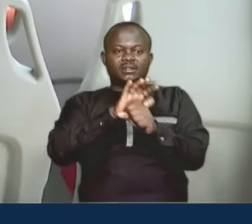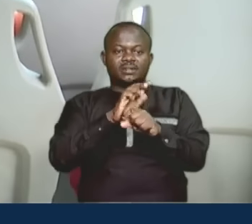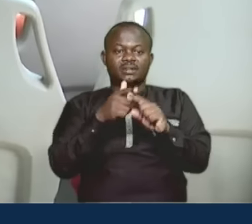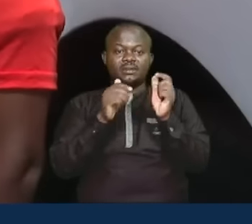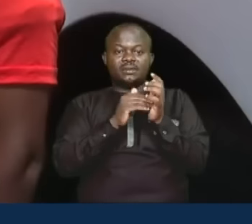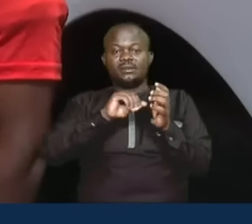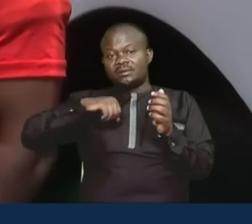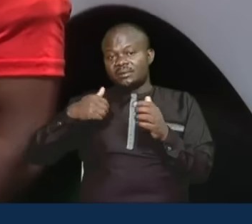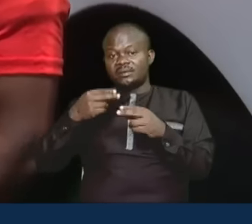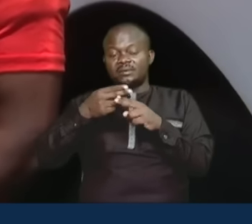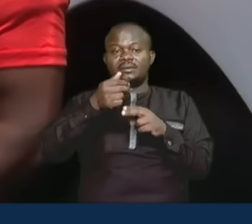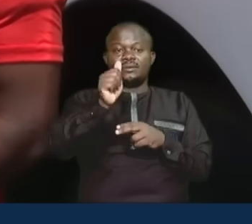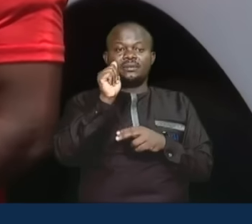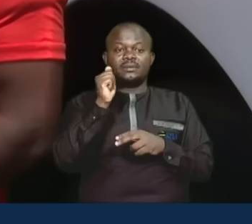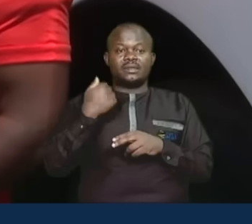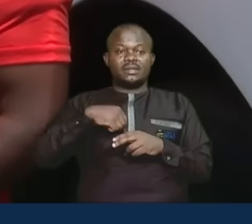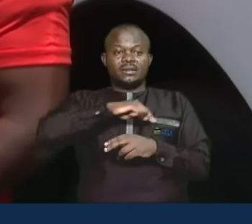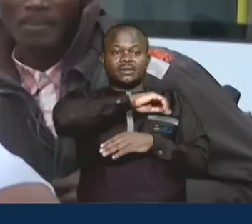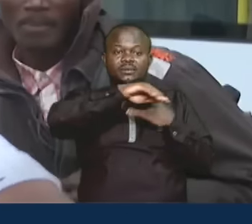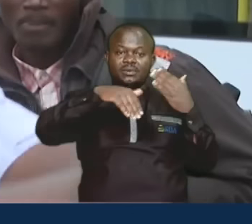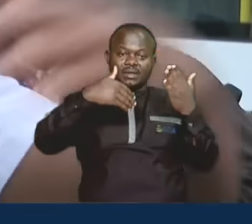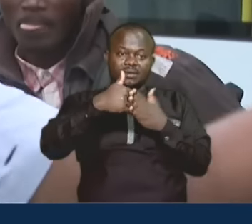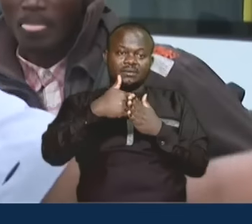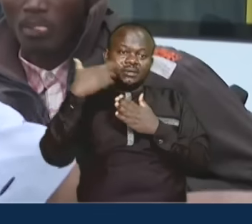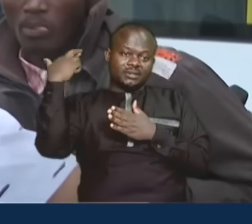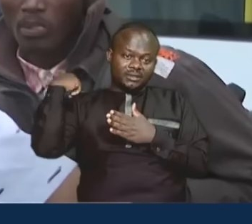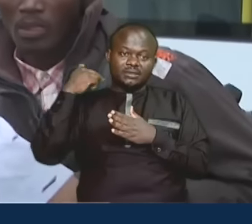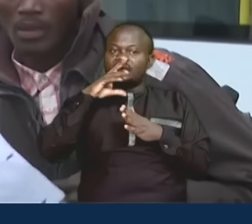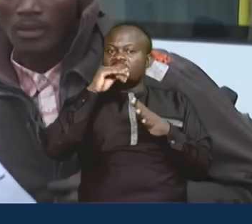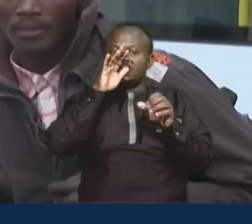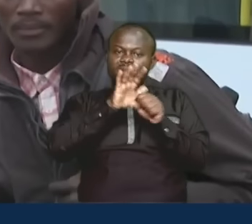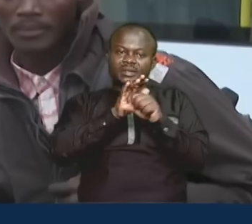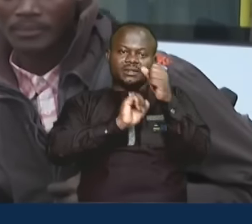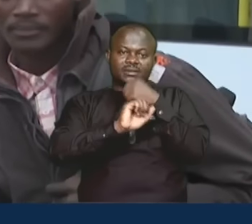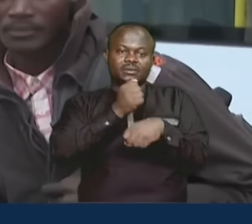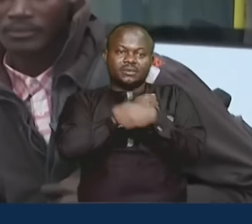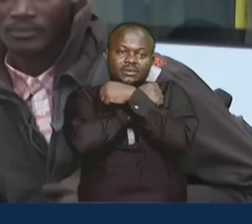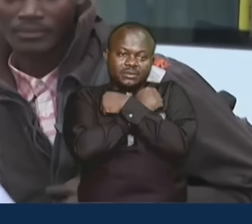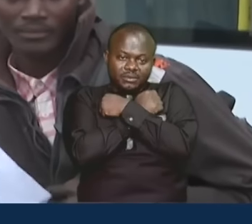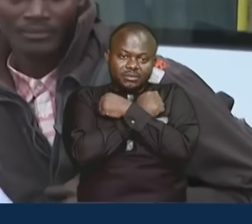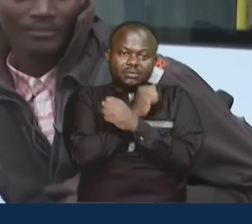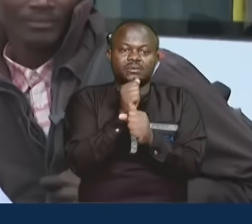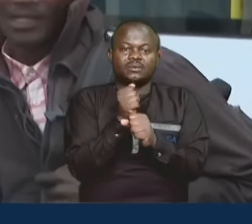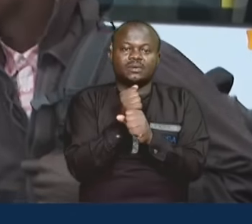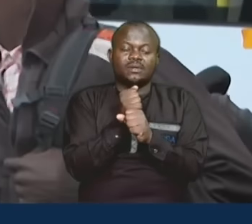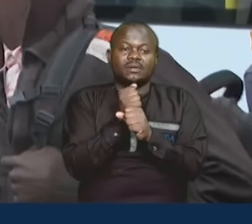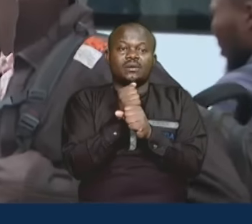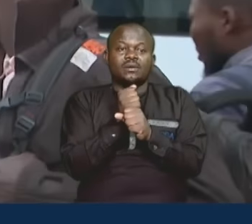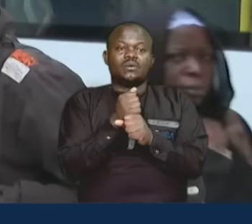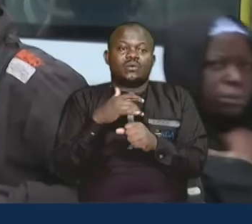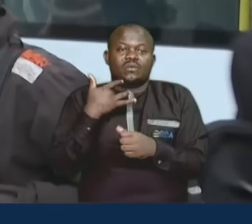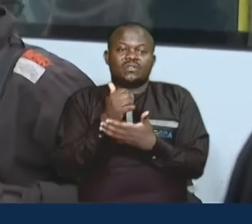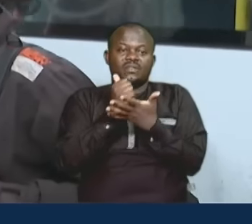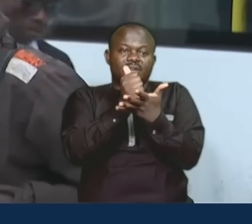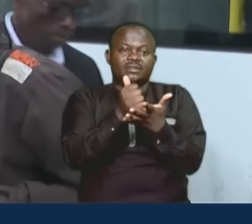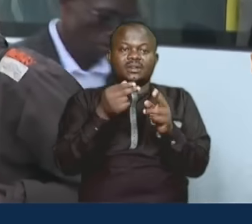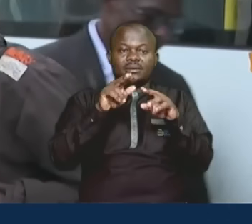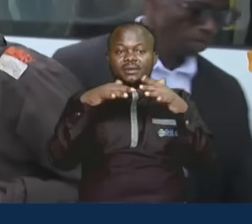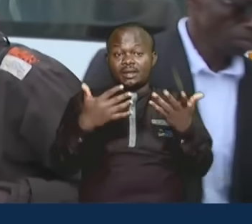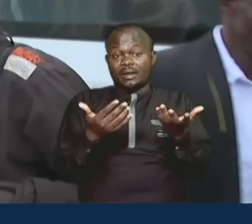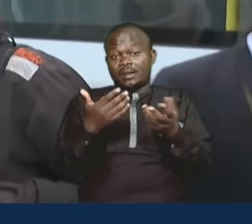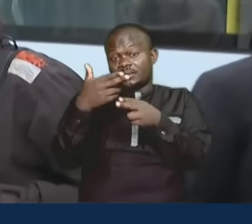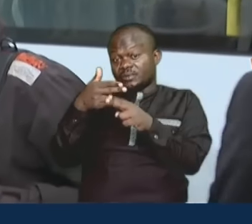n'abakiyitirira. Twebwe inshingano yacu ni ukuvuga cyane igikorwa cy'urukundo dukora, uwumva afashijwe akabigenza uko ashaka hari